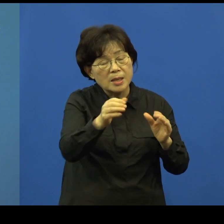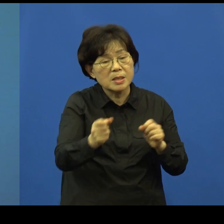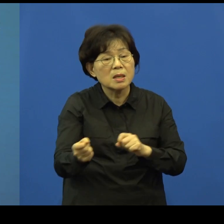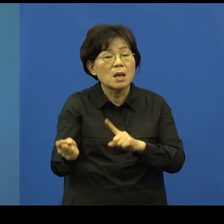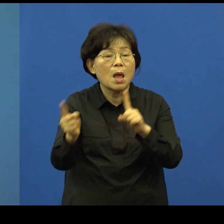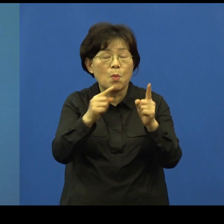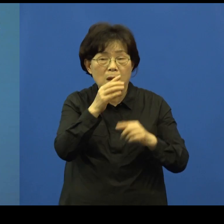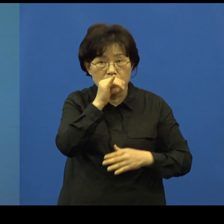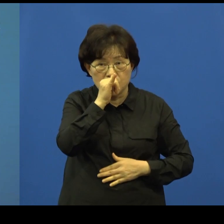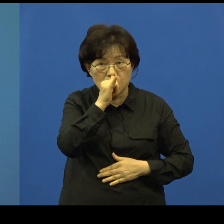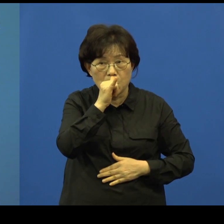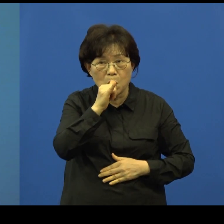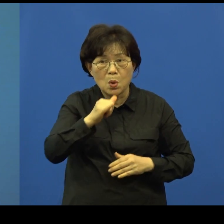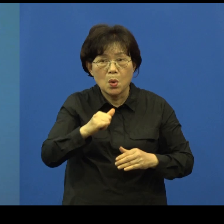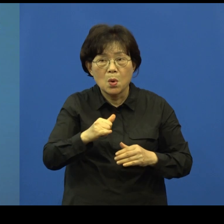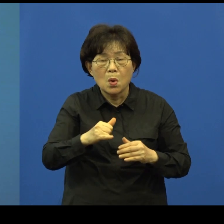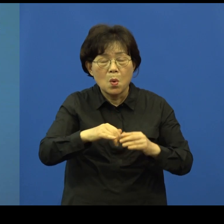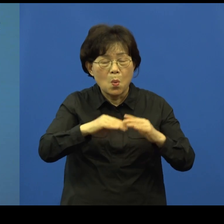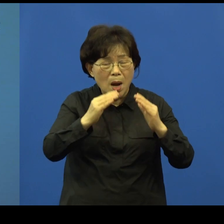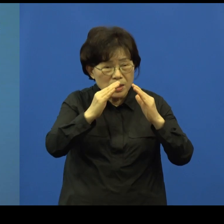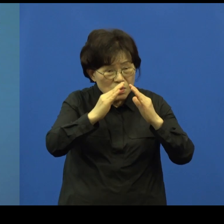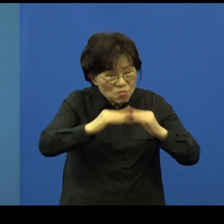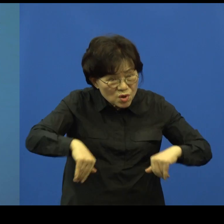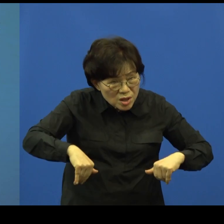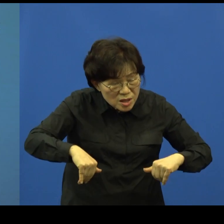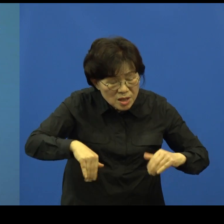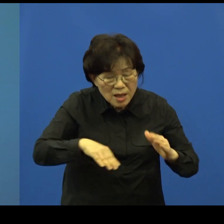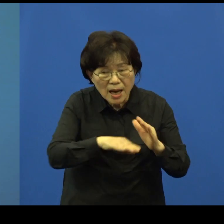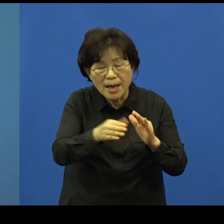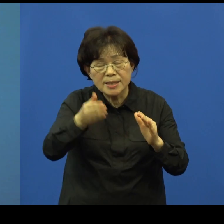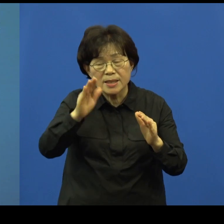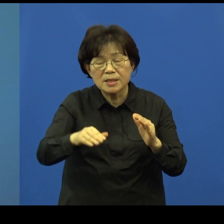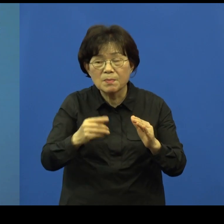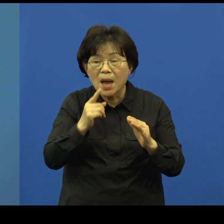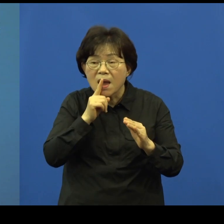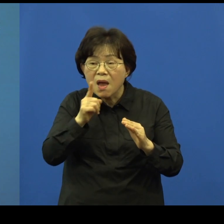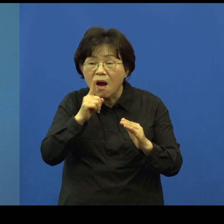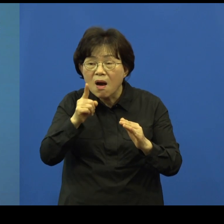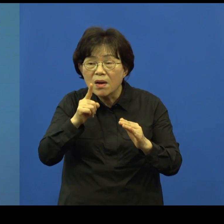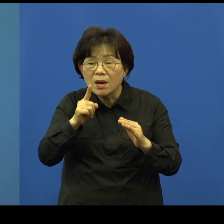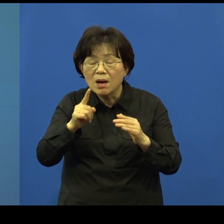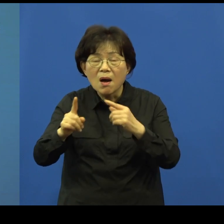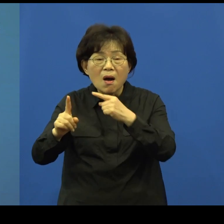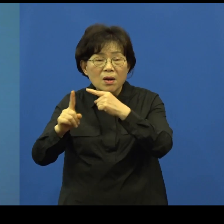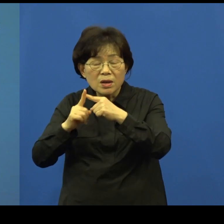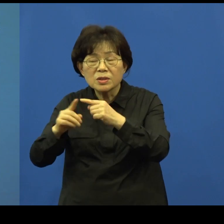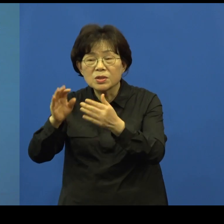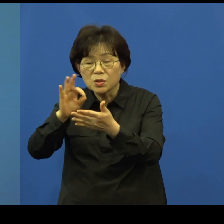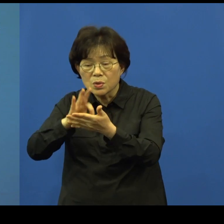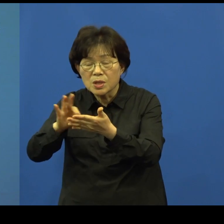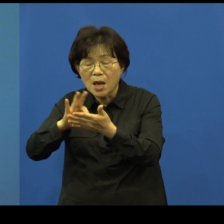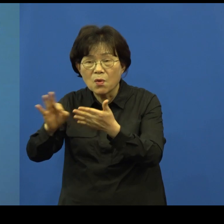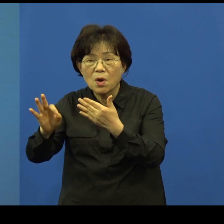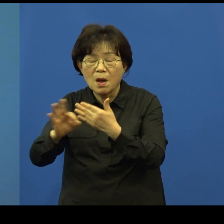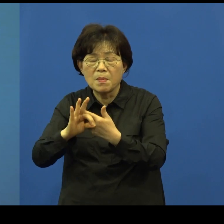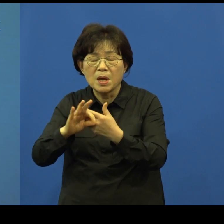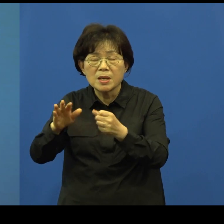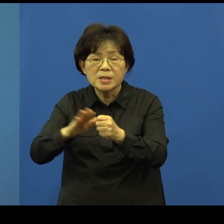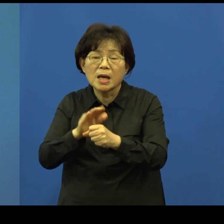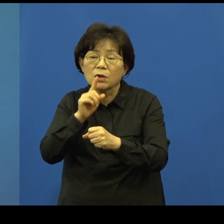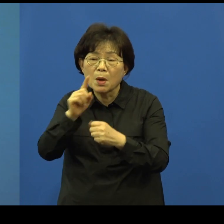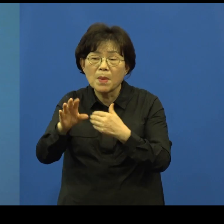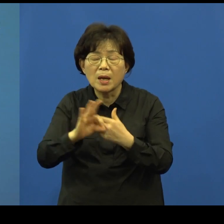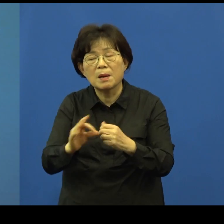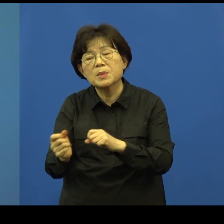있어요. 완전히 무너진 가정도 이 혀를 여러분들이 성령의 통제하에 사용하면 살릴 수가 있어요.